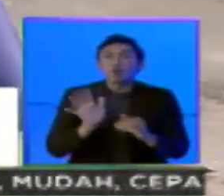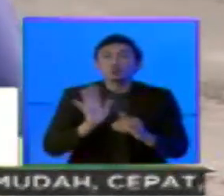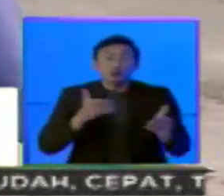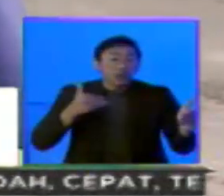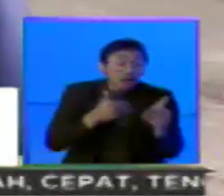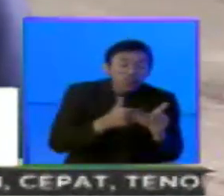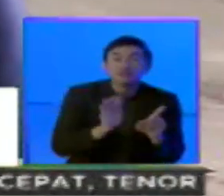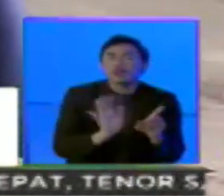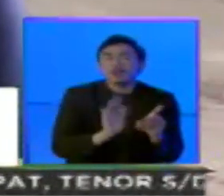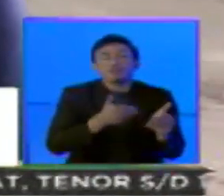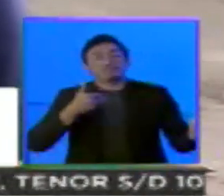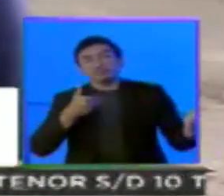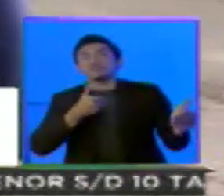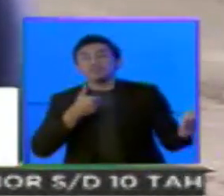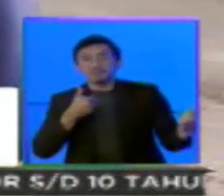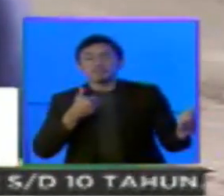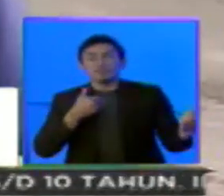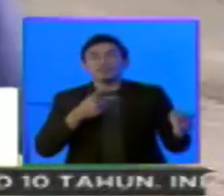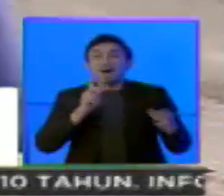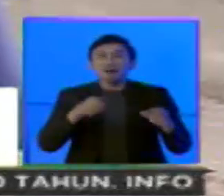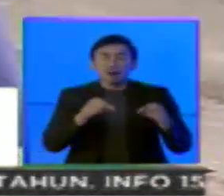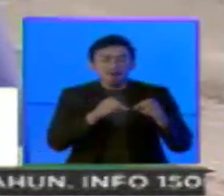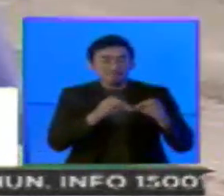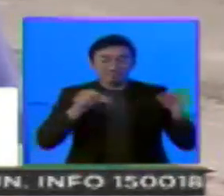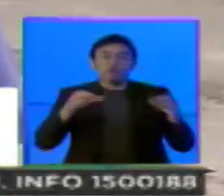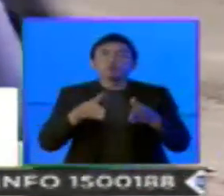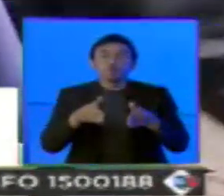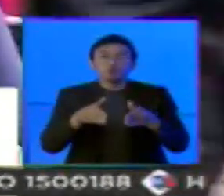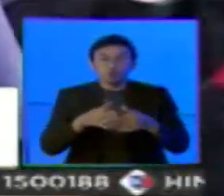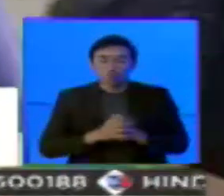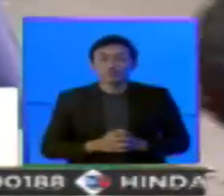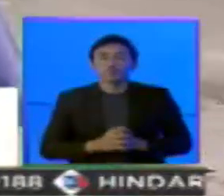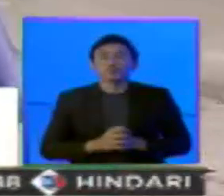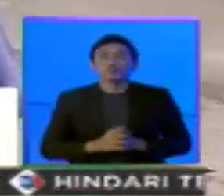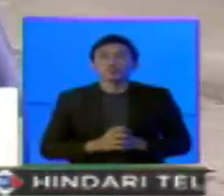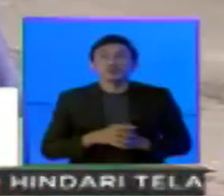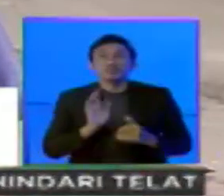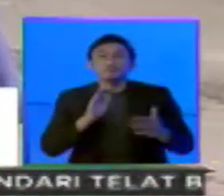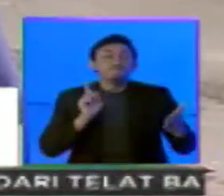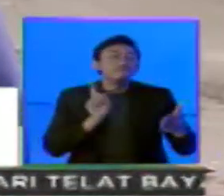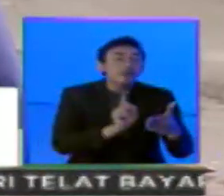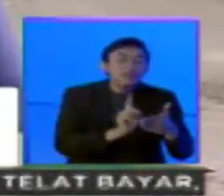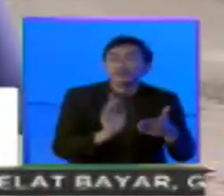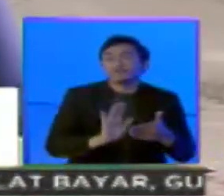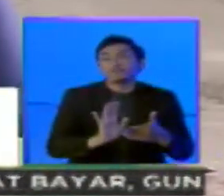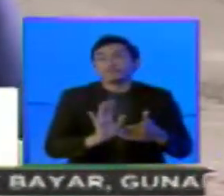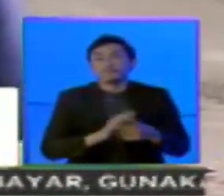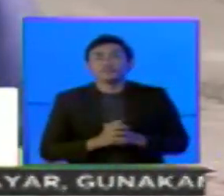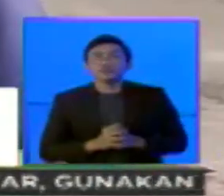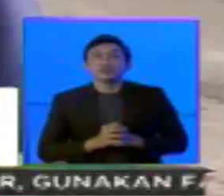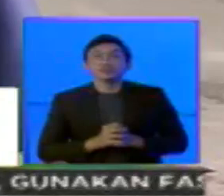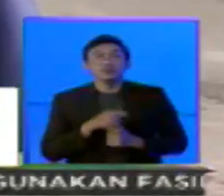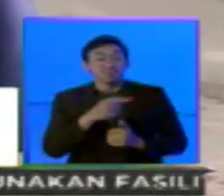memasuki kawasan yang sudah digaris polisi atau tepatnya di lokasi yang terpapar zat radioaktif, mengingat kesehatan dan